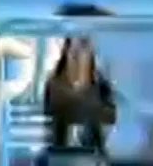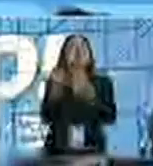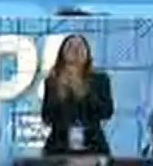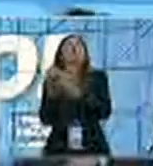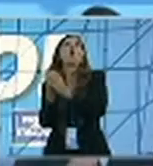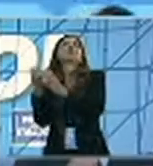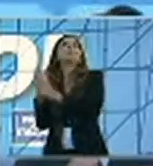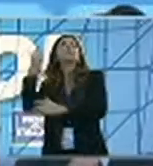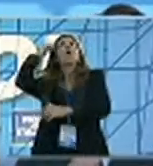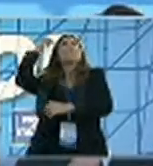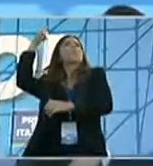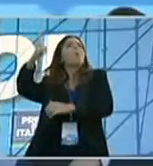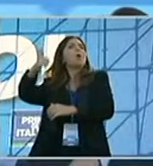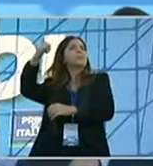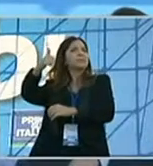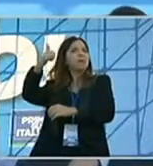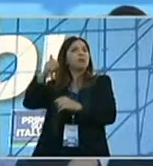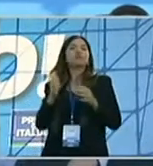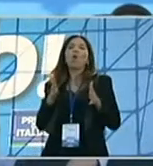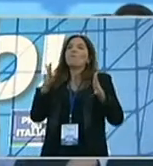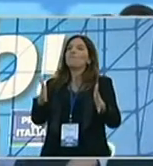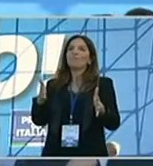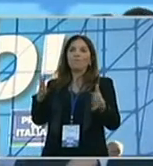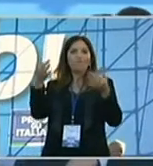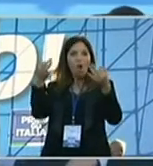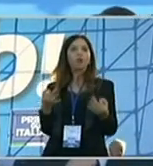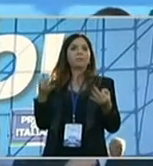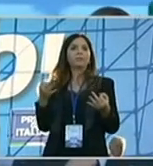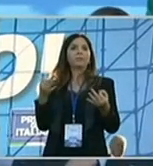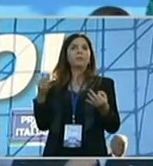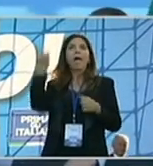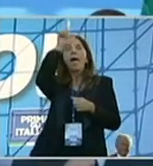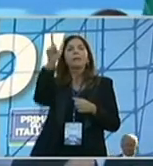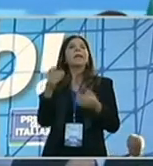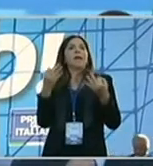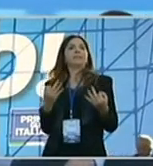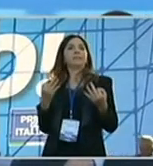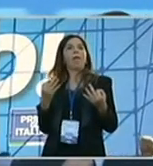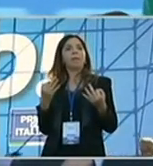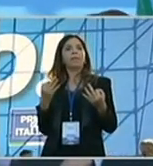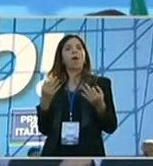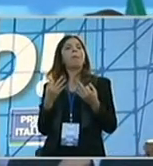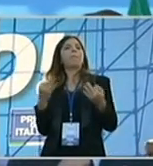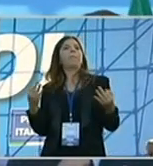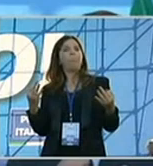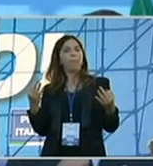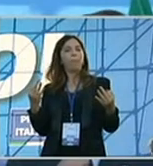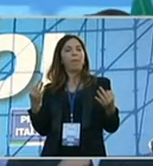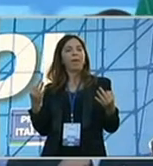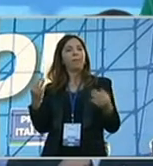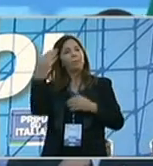l'Italia di buon senso e di buona volontà, l'Italia seria, l'Italia per bene, l'Italia della famiglia e